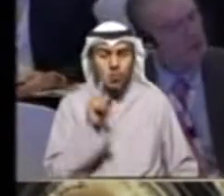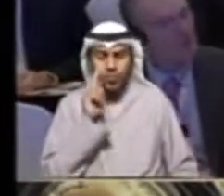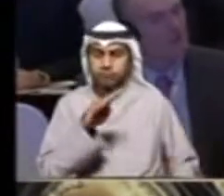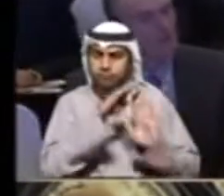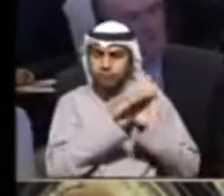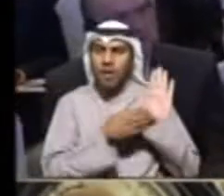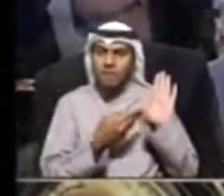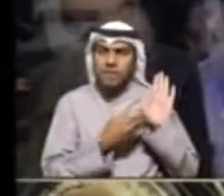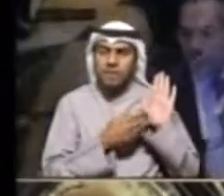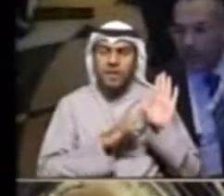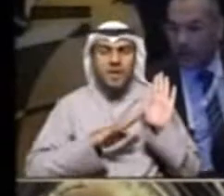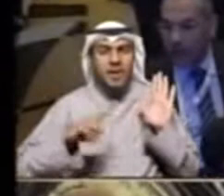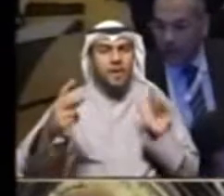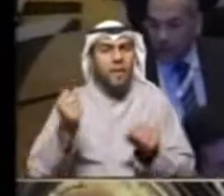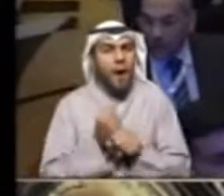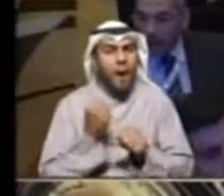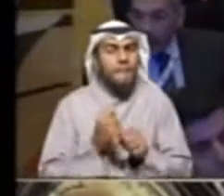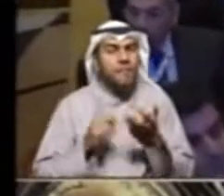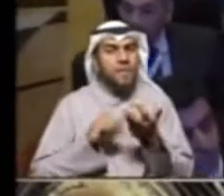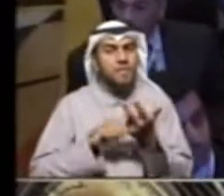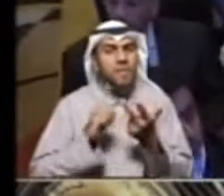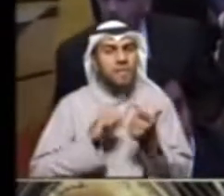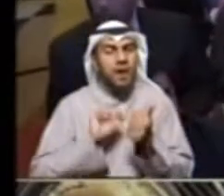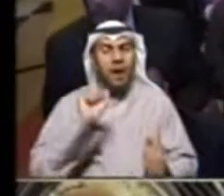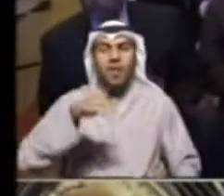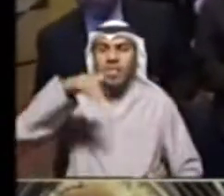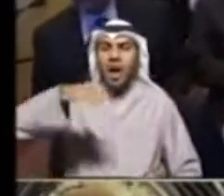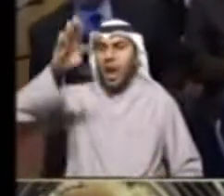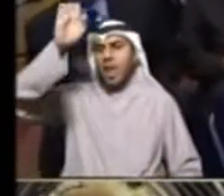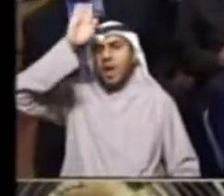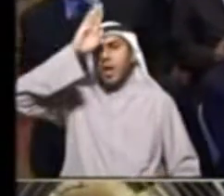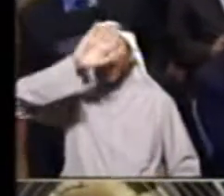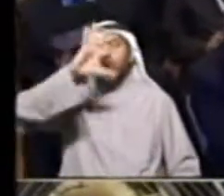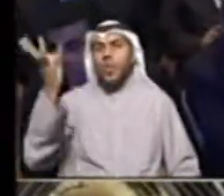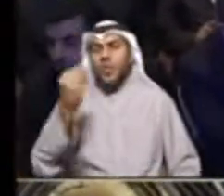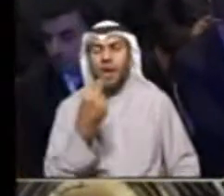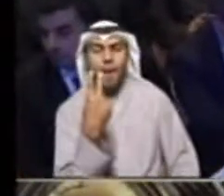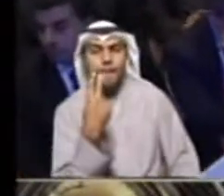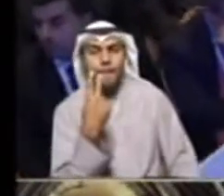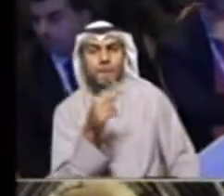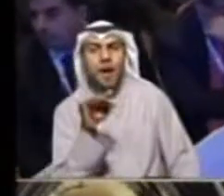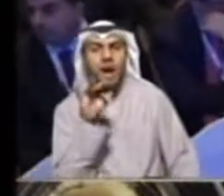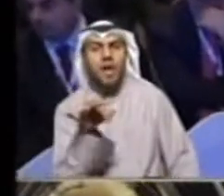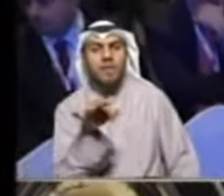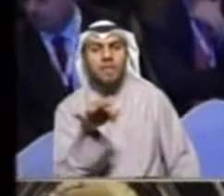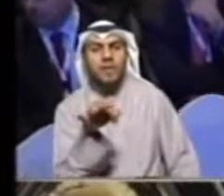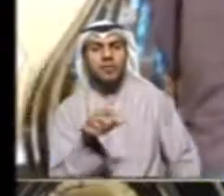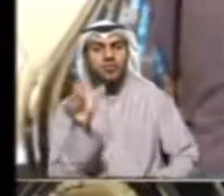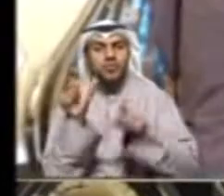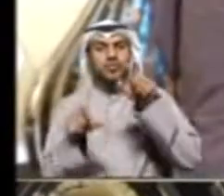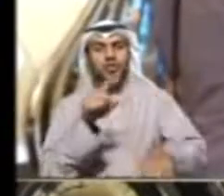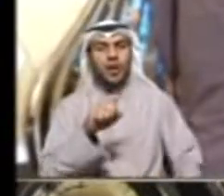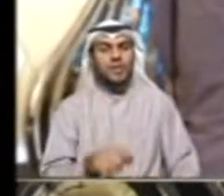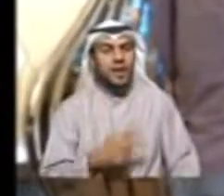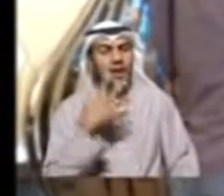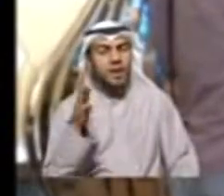البنى التحتية في العراق، مضيفا أن عدد المشاركين تجاوز 2000 شخصية من 50 دولة في العالم.